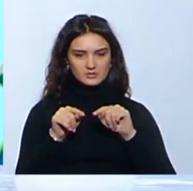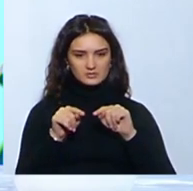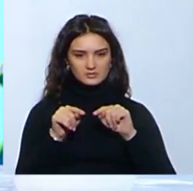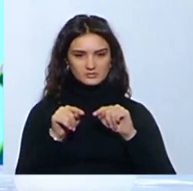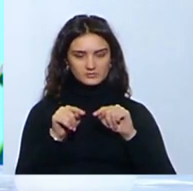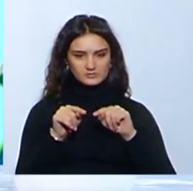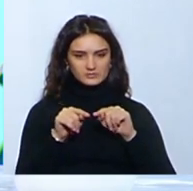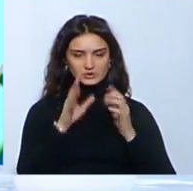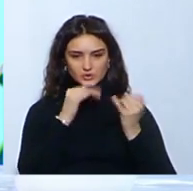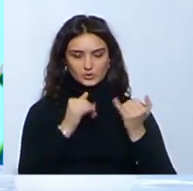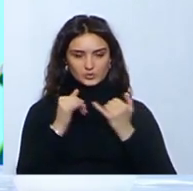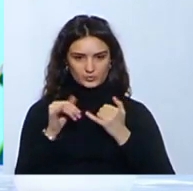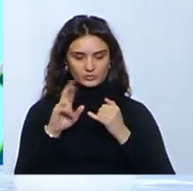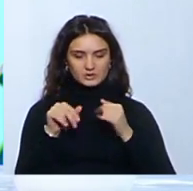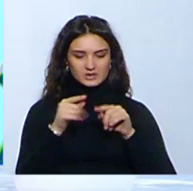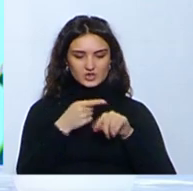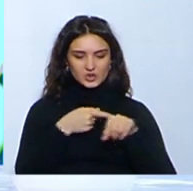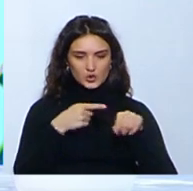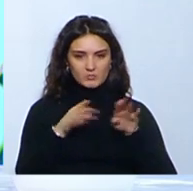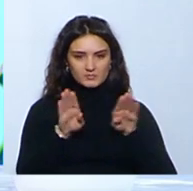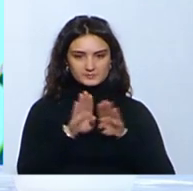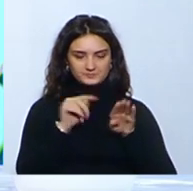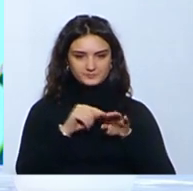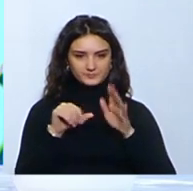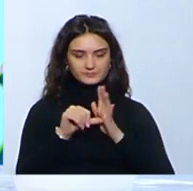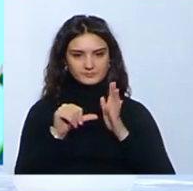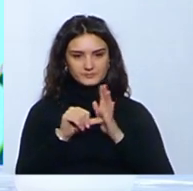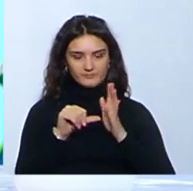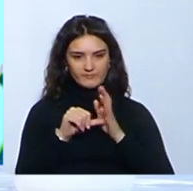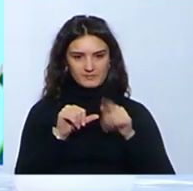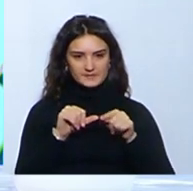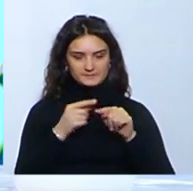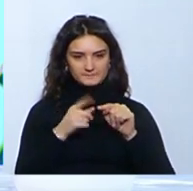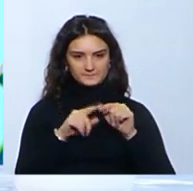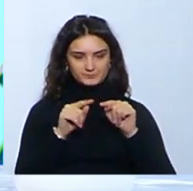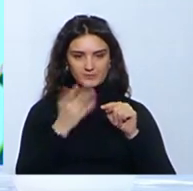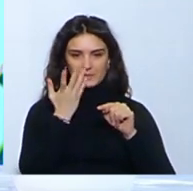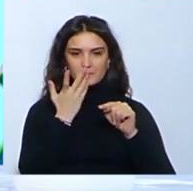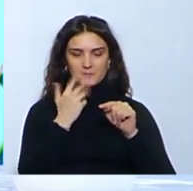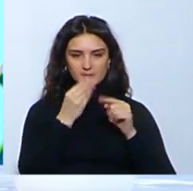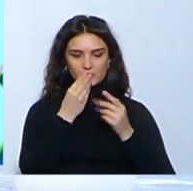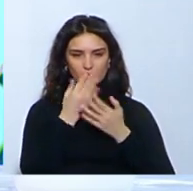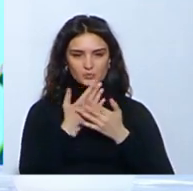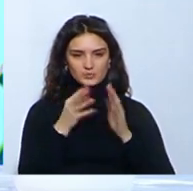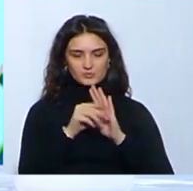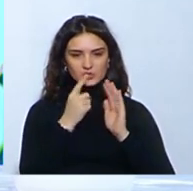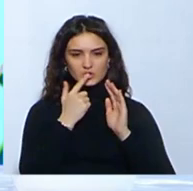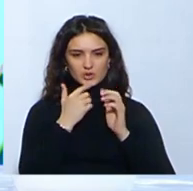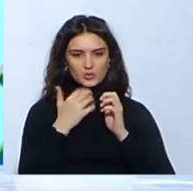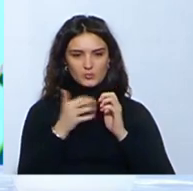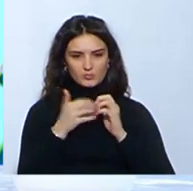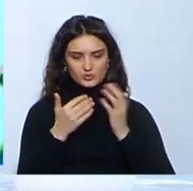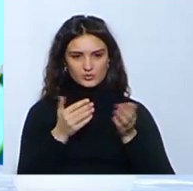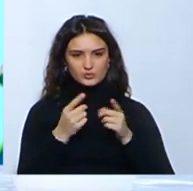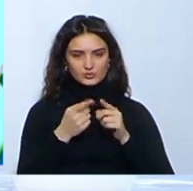სეზონურად და ასევე ჭრილობების შეხორცებაში გვეხმარება. ანტოციანები, რომელიც არის ფერად პროდუქტებში, არის წითელ კომპოსტოშიც